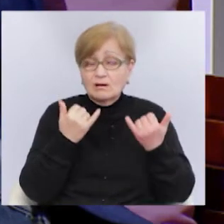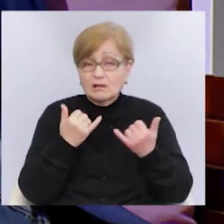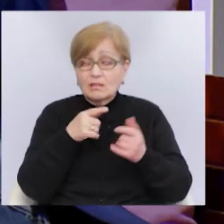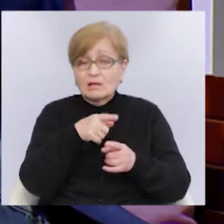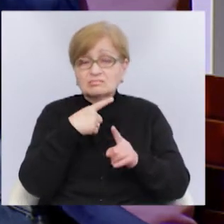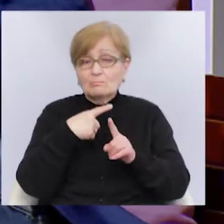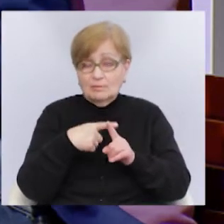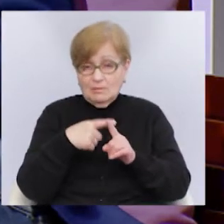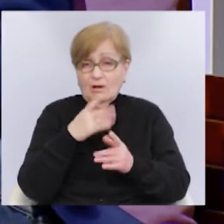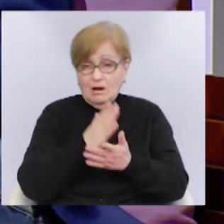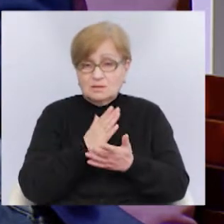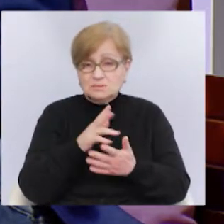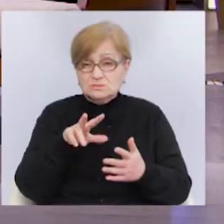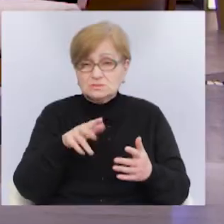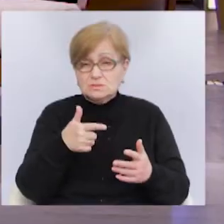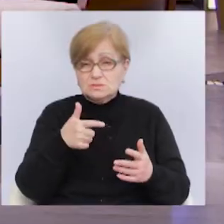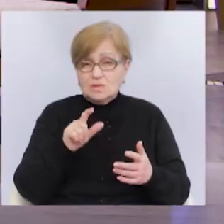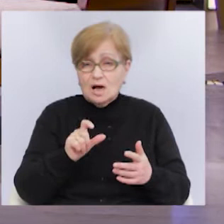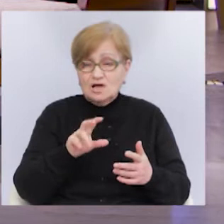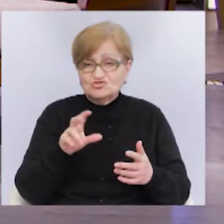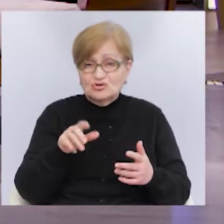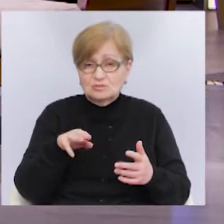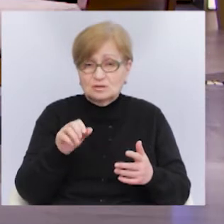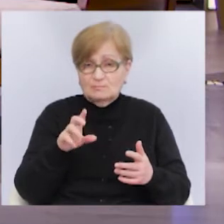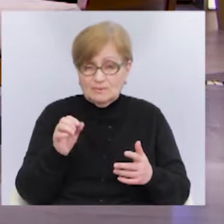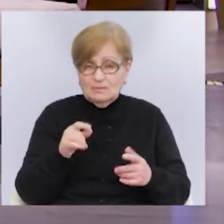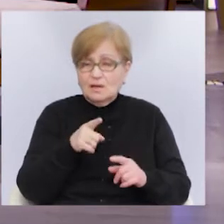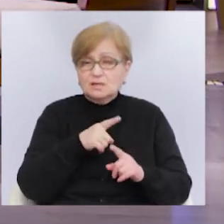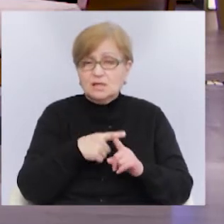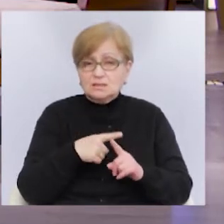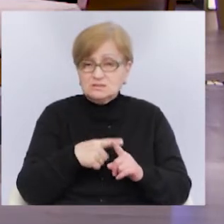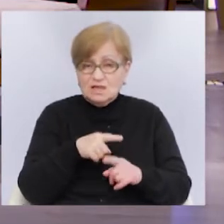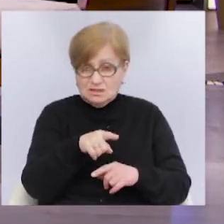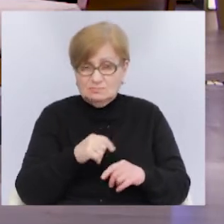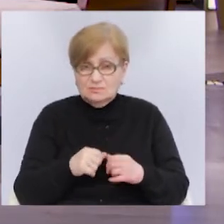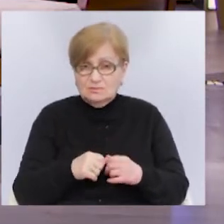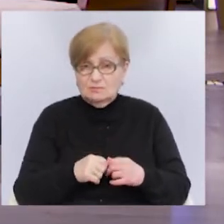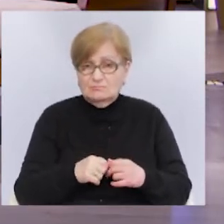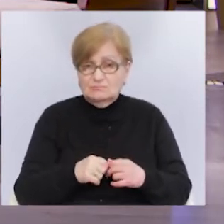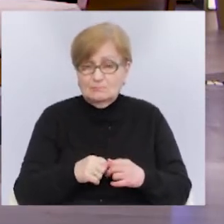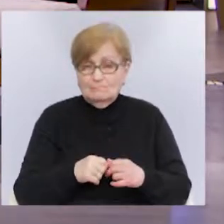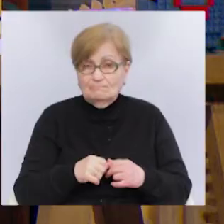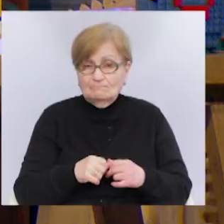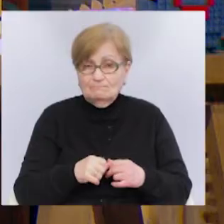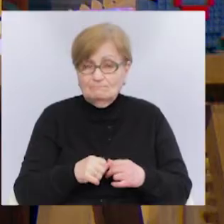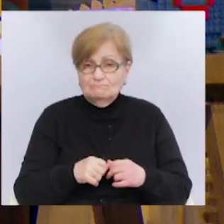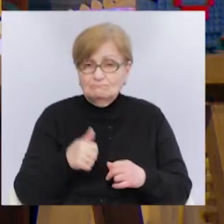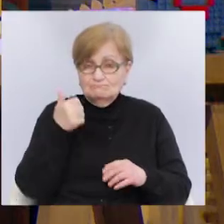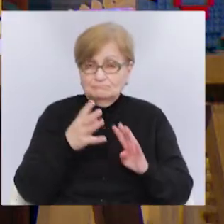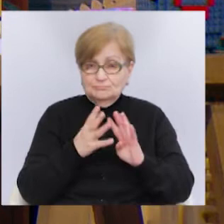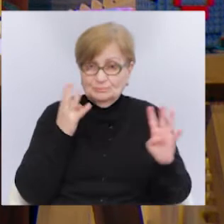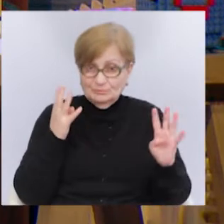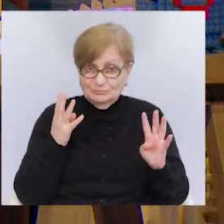აქვს დადებითიც ამ კუთხით. ხა დავიწყოთ პოლიტკორექტულად დადებით გავლენებზე. კი ბატონო. საუბრით პირველ